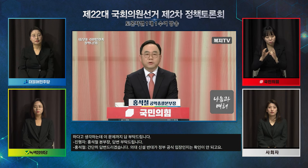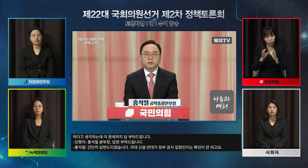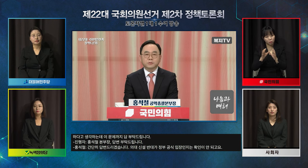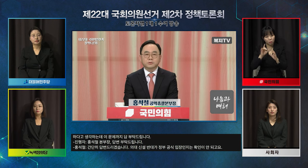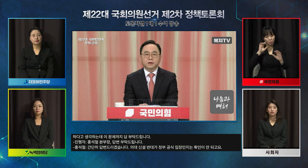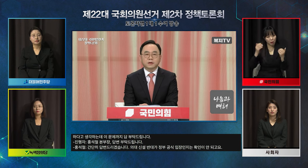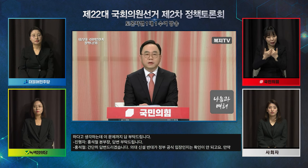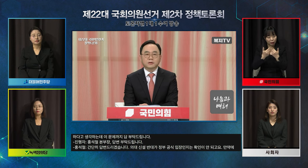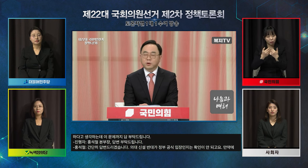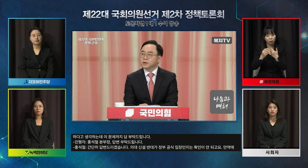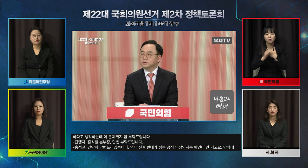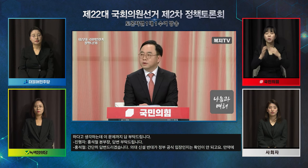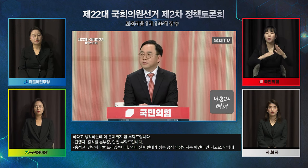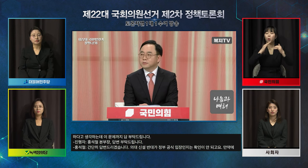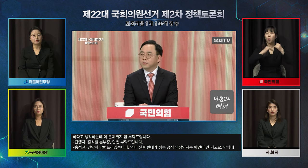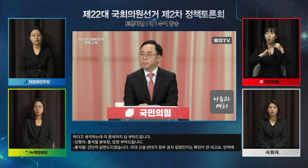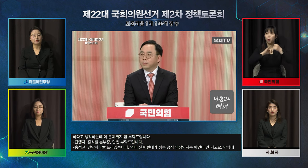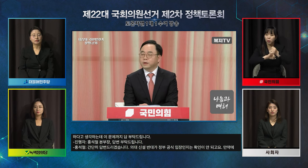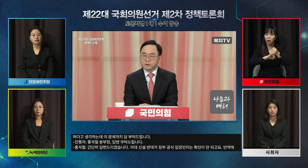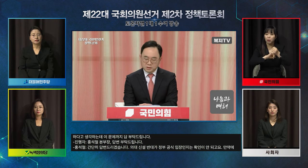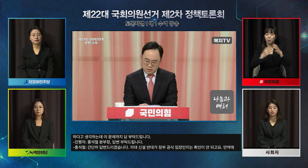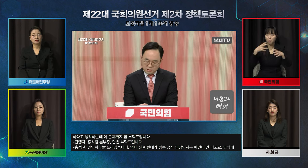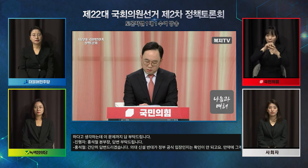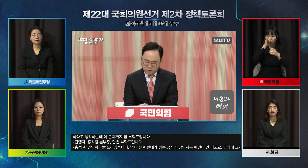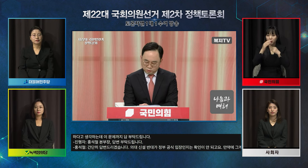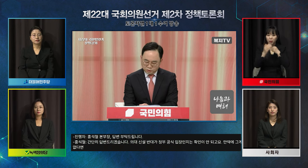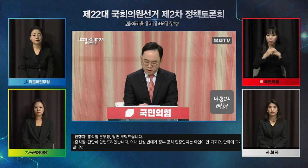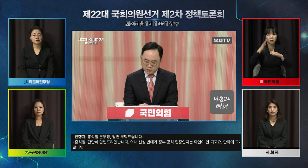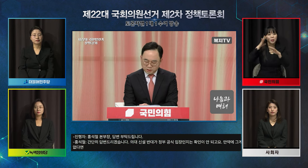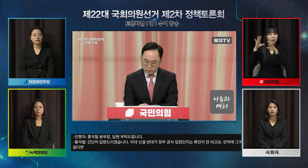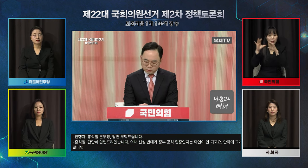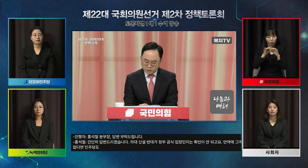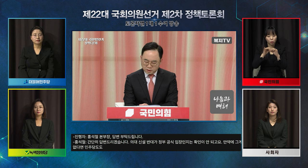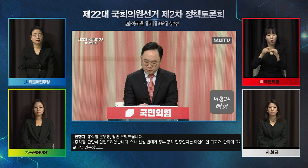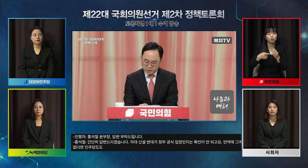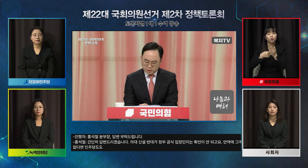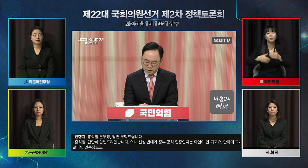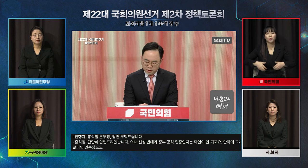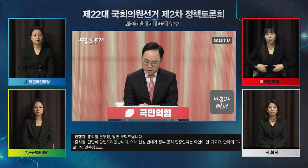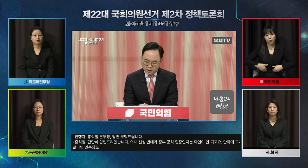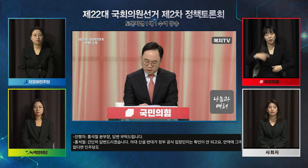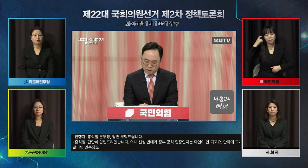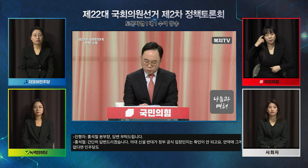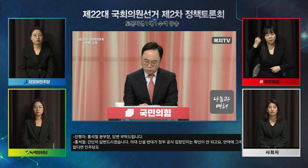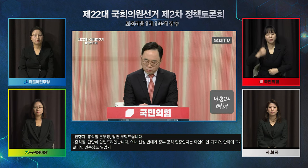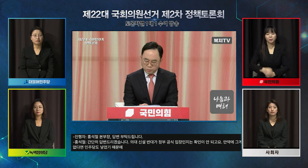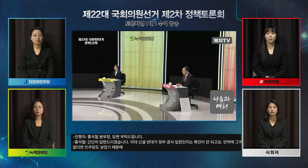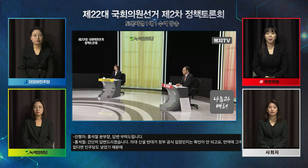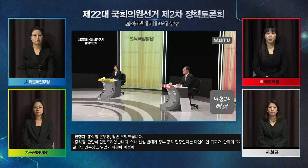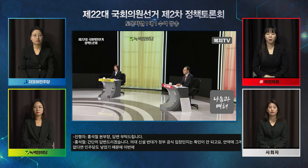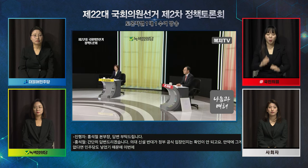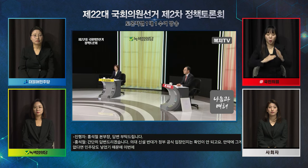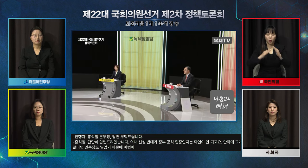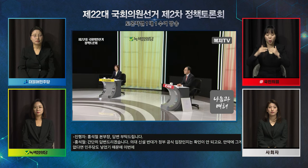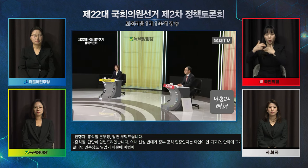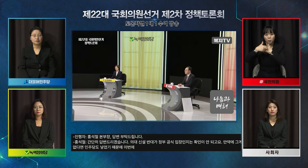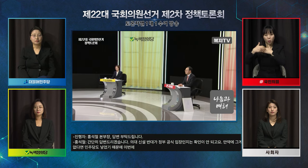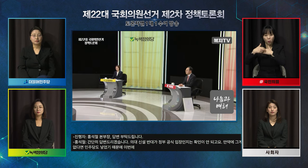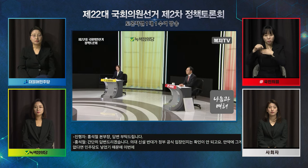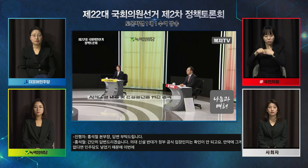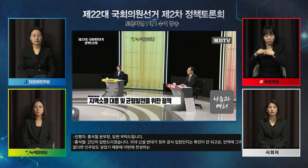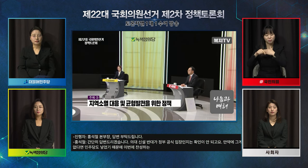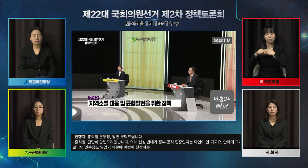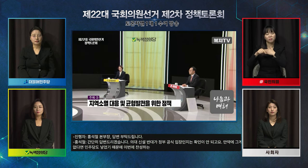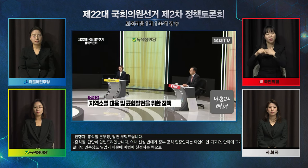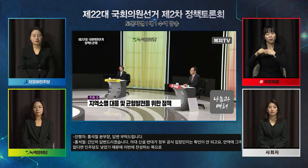공약에 넣었기 때문에 당연히 찬성하는 그런 법안을 추진해야 된다고 생각을 합니다. 이 공공병원의 경우는